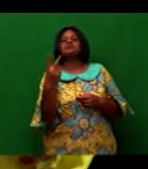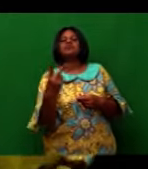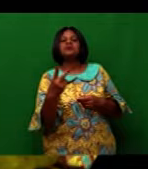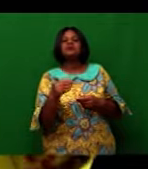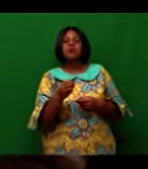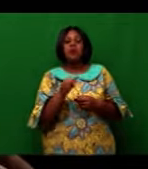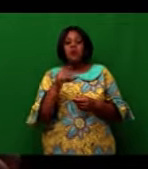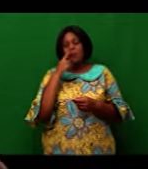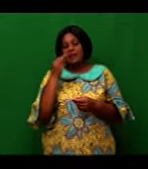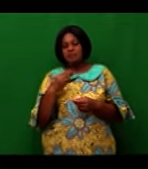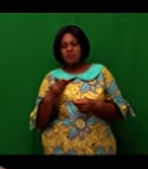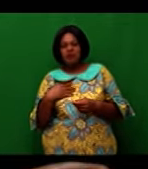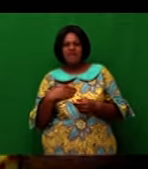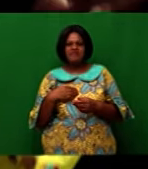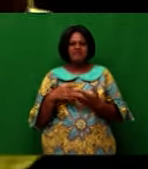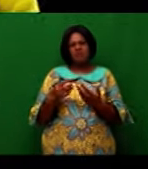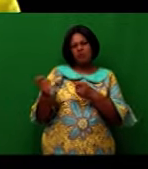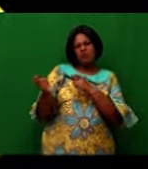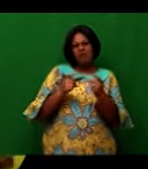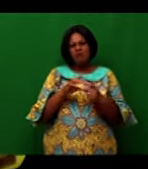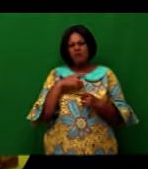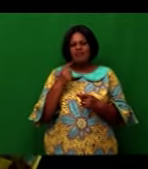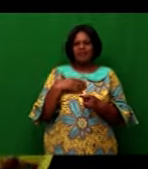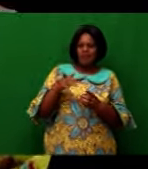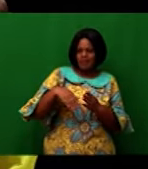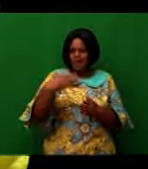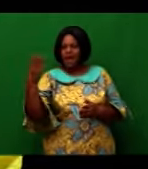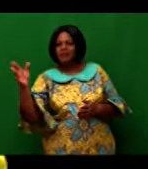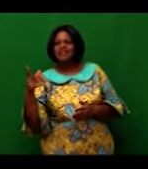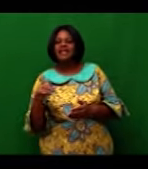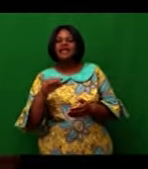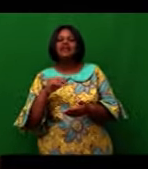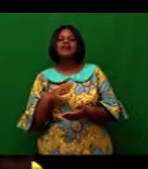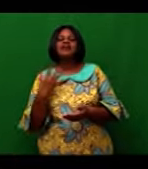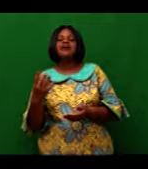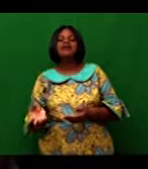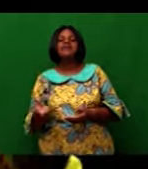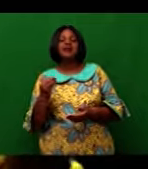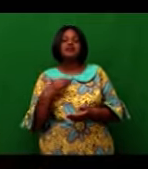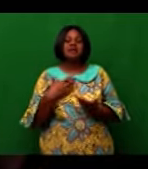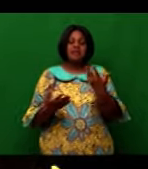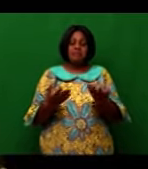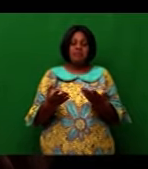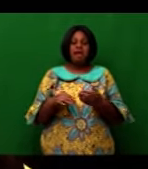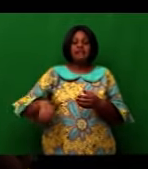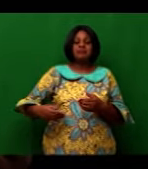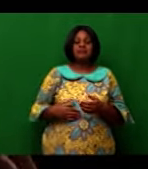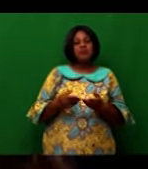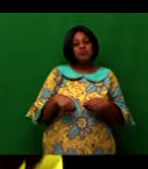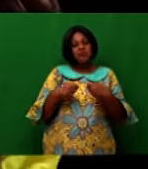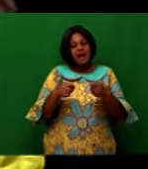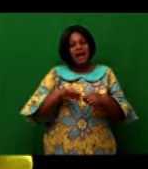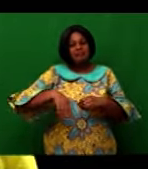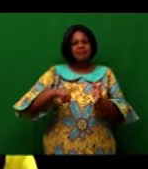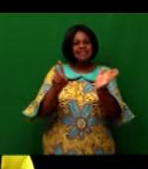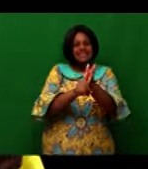vakungoti vakatadza kugarisana zvakanaka navadzimai vongopoterawo kunzi uku iyo nyaya yekushaya bonde kusapowo bonde rakasimba mumba